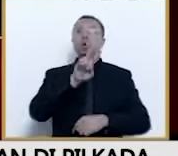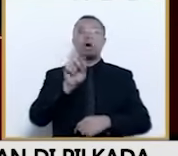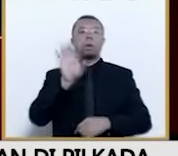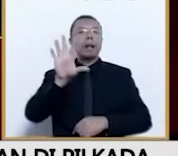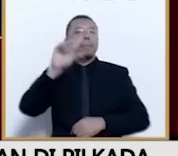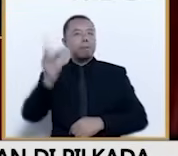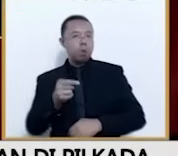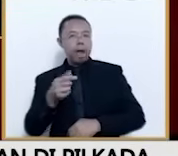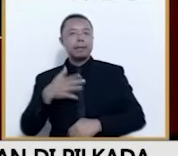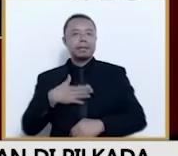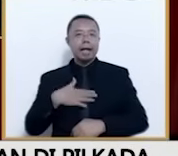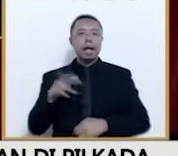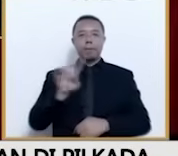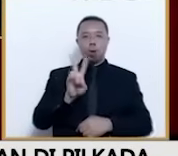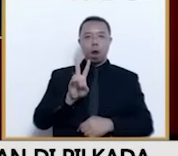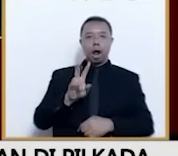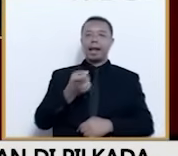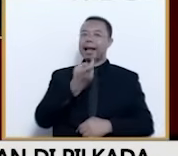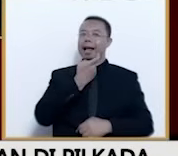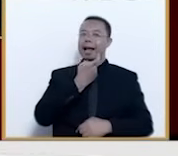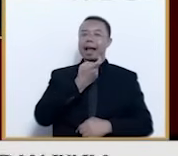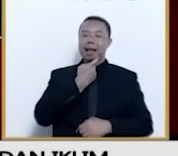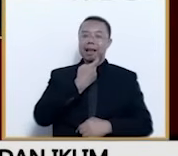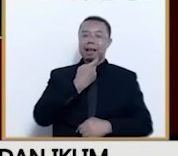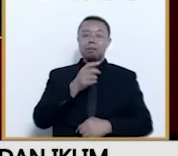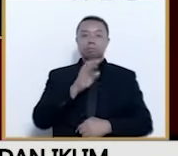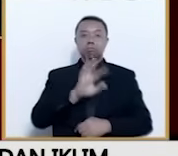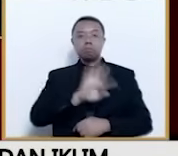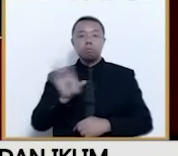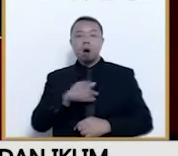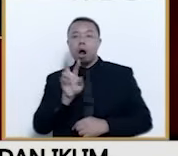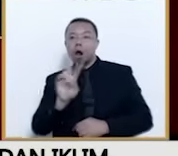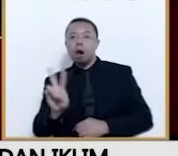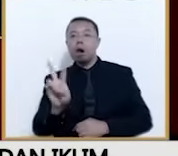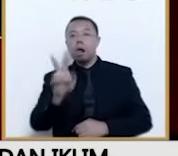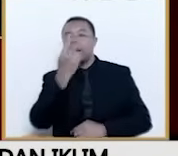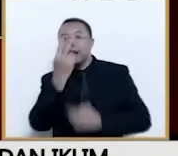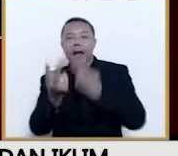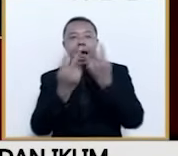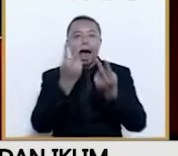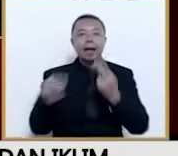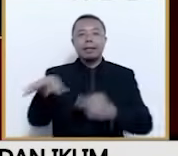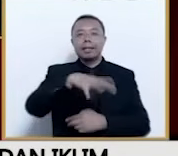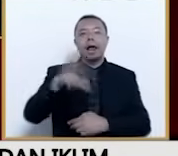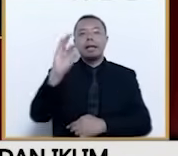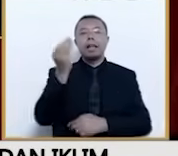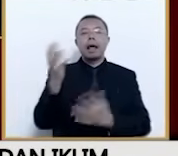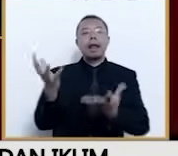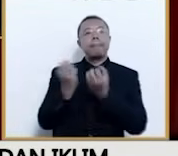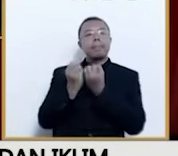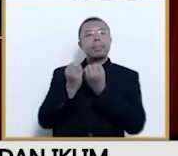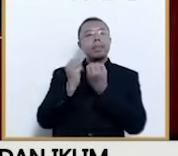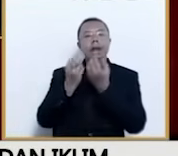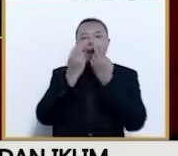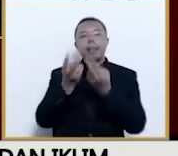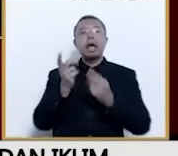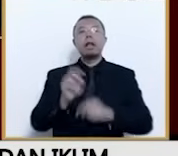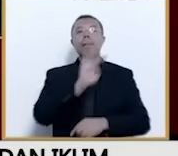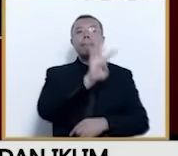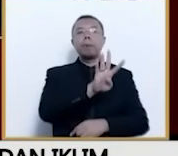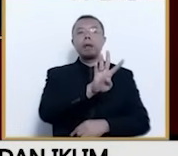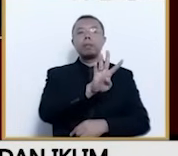2,5 bulan, saya dan Bang Dul berkeliling di Jakarta, kami mendapatkan ada